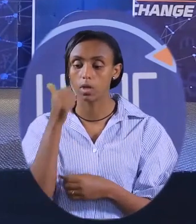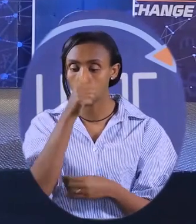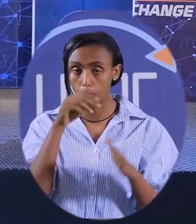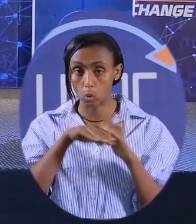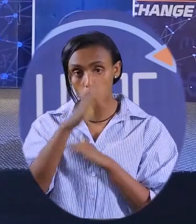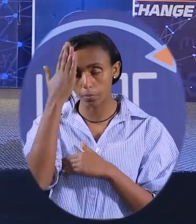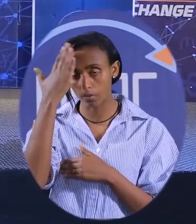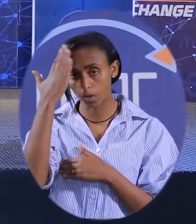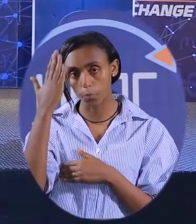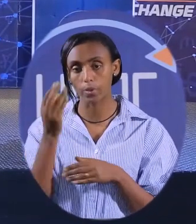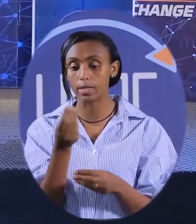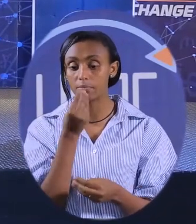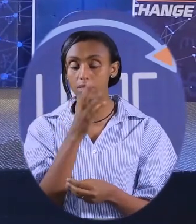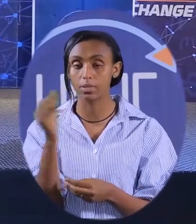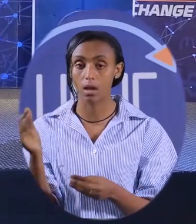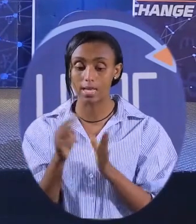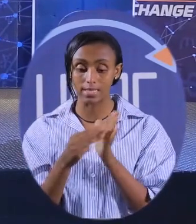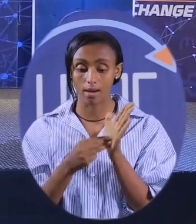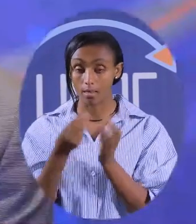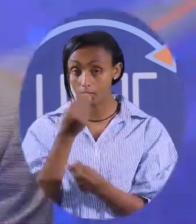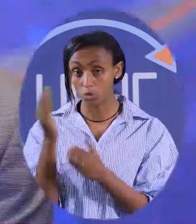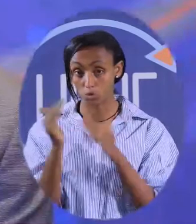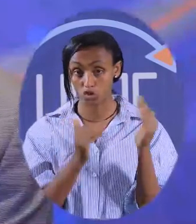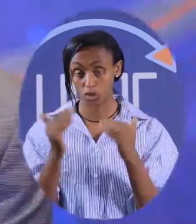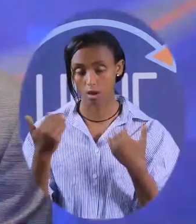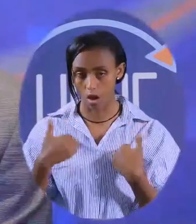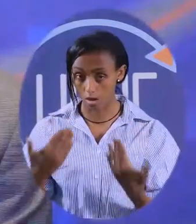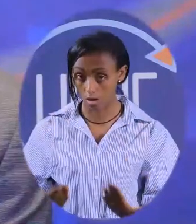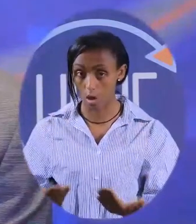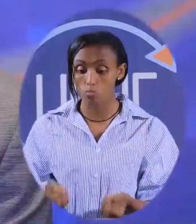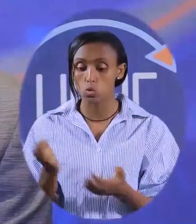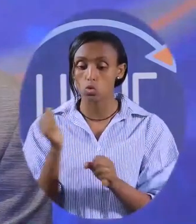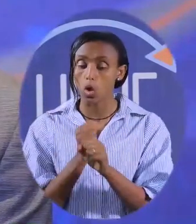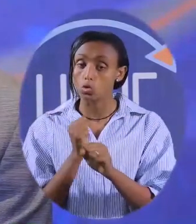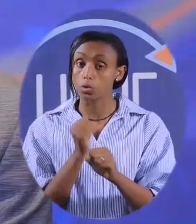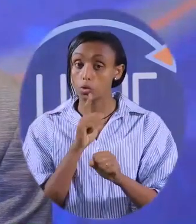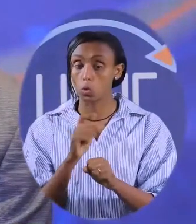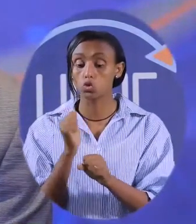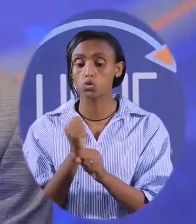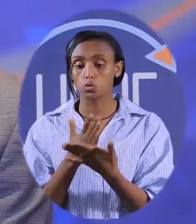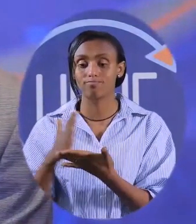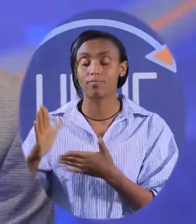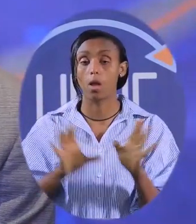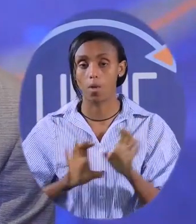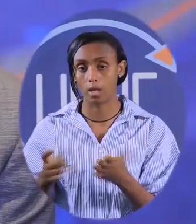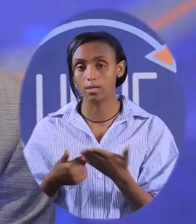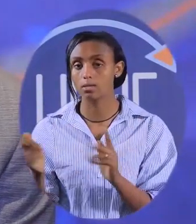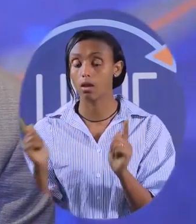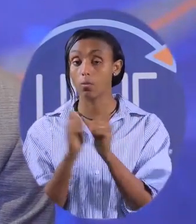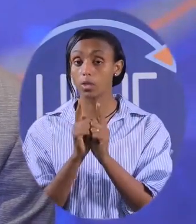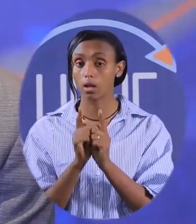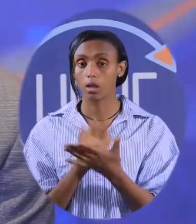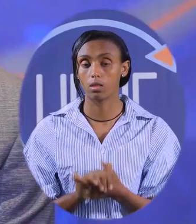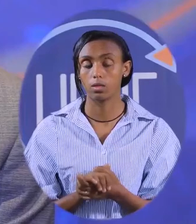በኢትዮጵያ እንደሚታወቀው የምግብና የሥርዓተ ምግብ ችግር አለ። ብዙ ሥራዎችም እየተሰሩ ነው ችግሩን ለማስወገድ። ከዚህ ጋር